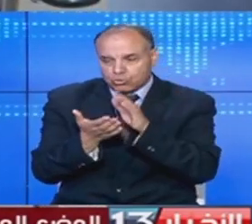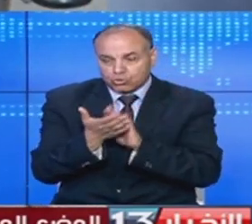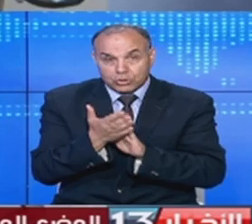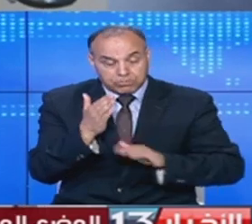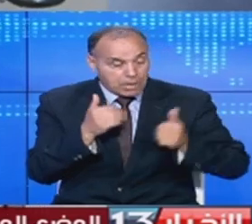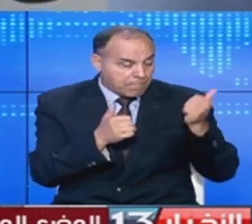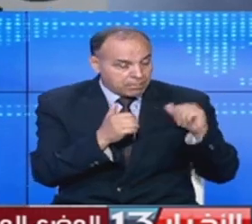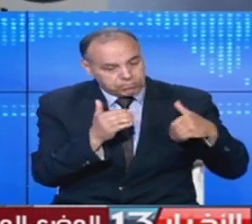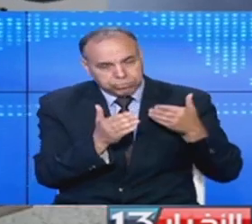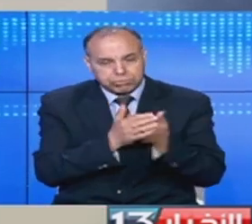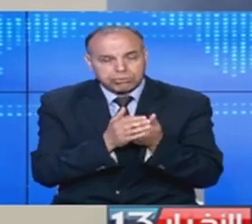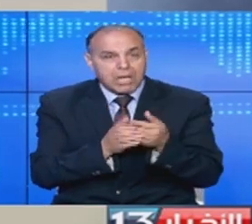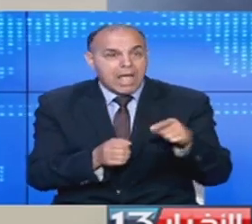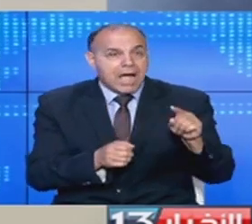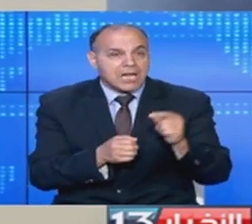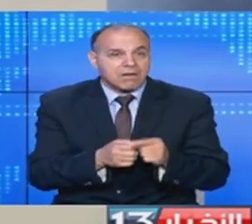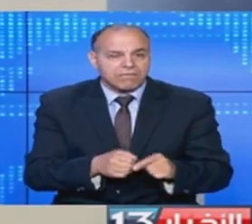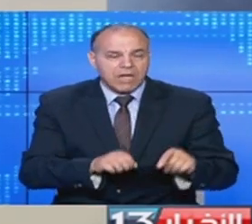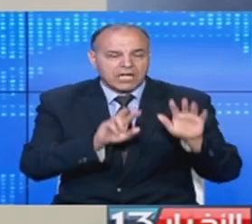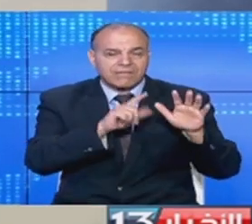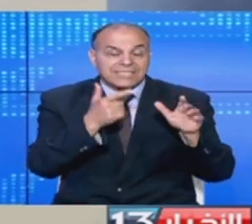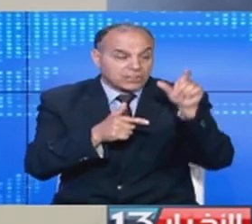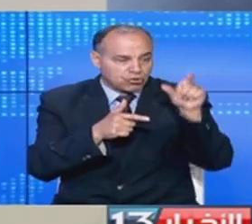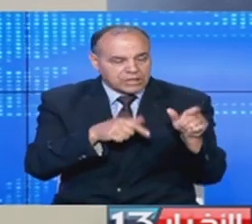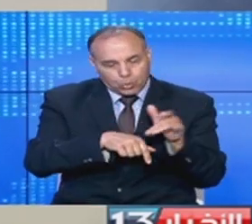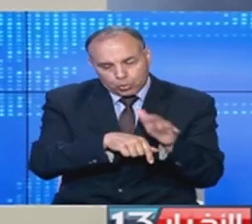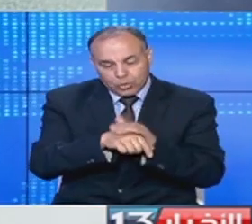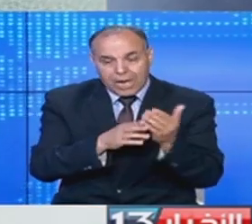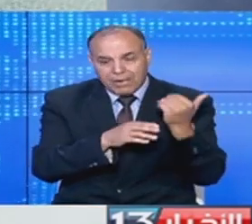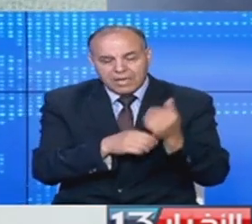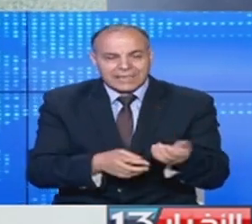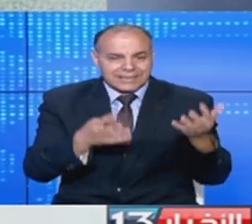غاية أمس 1087 إصابة، منها